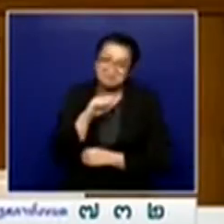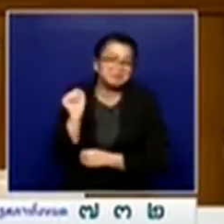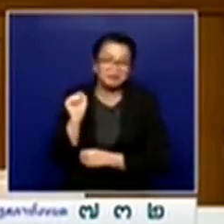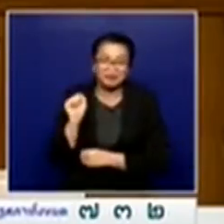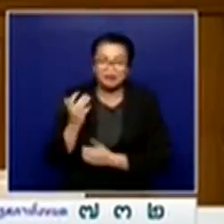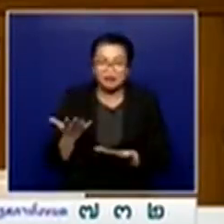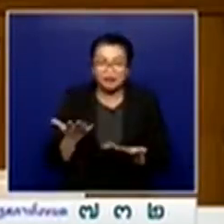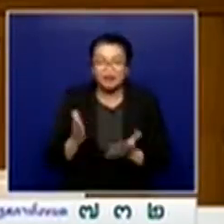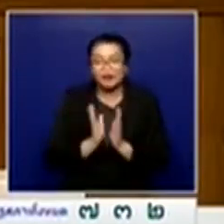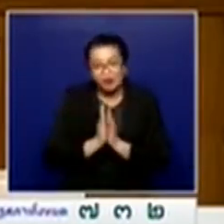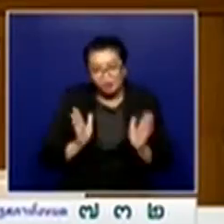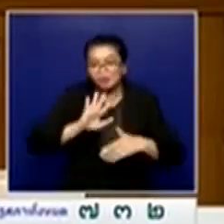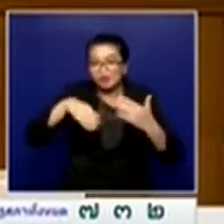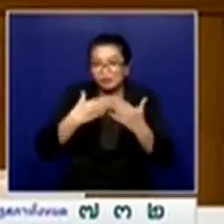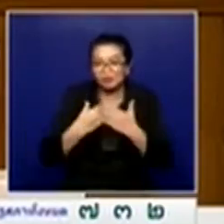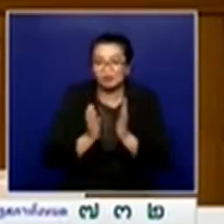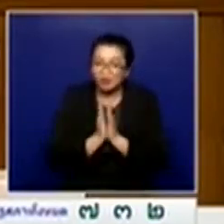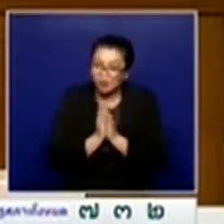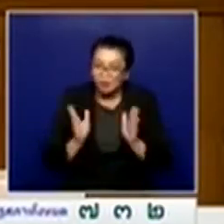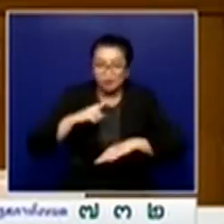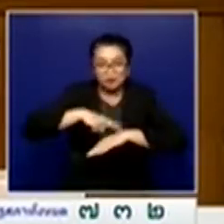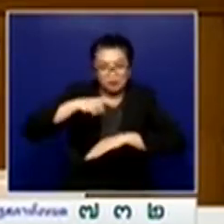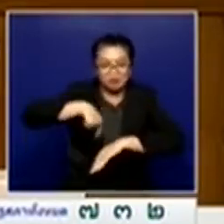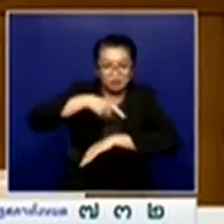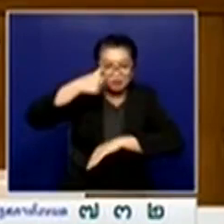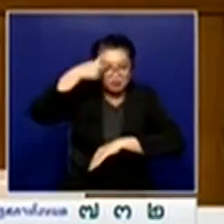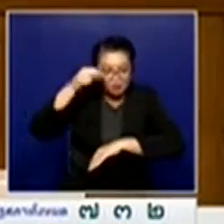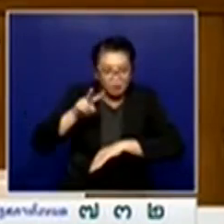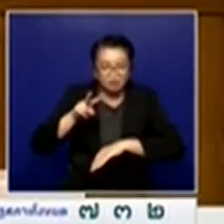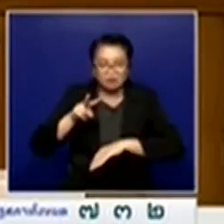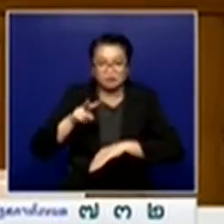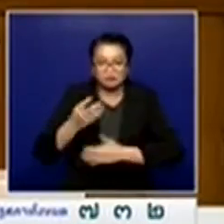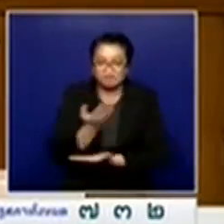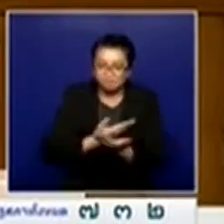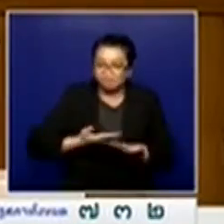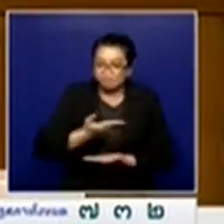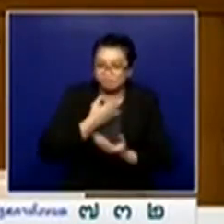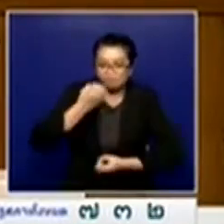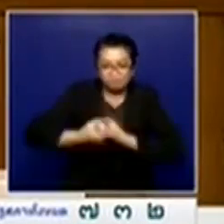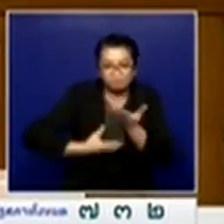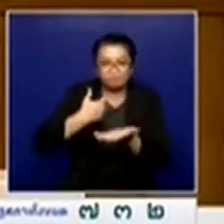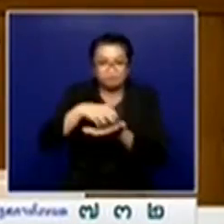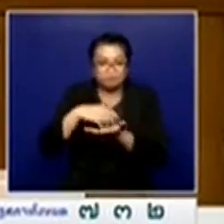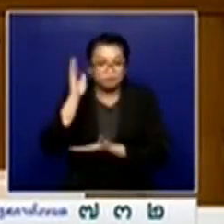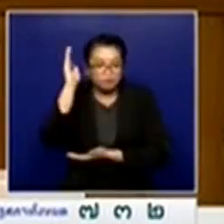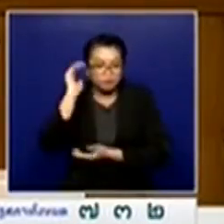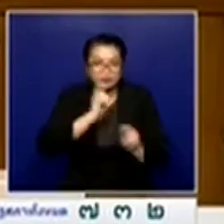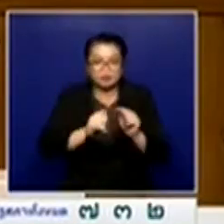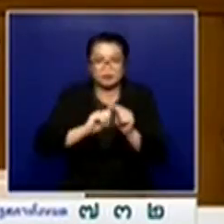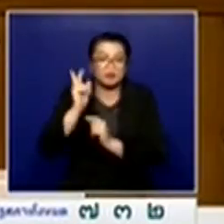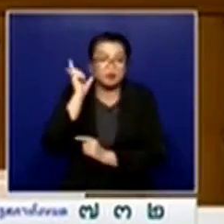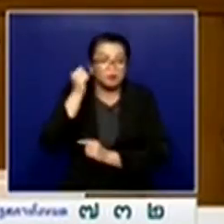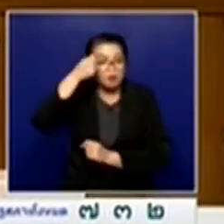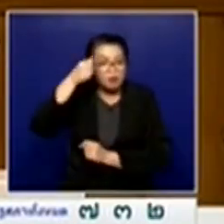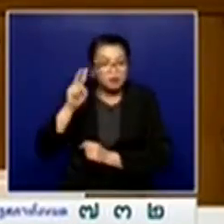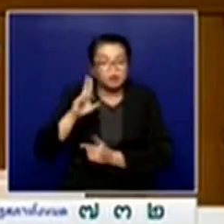ณนะครับขอขอบคุณทุกท่านนะครับขอบคุณที่ใช้เวลา2วันนะก็ขอให้ใช้เวลา2วันเรื่องข้อมูลทั้ง2วันนี่